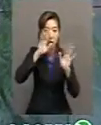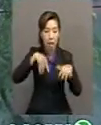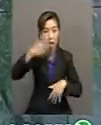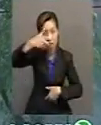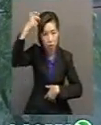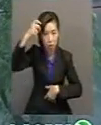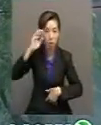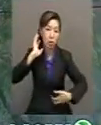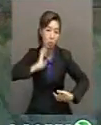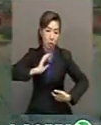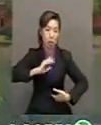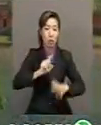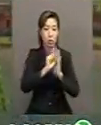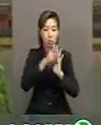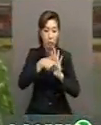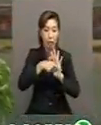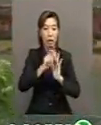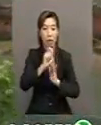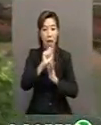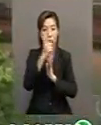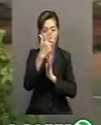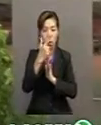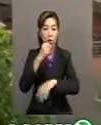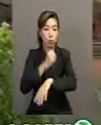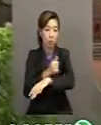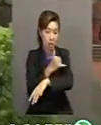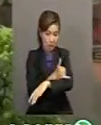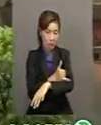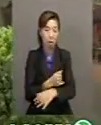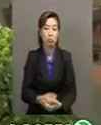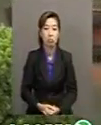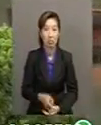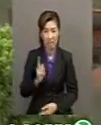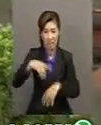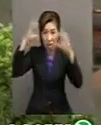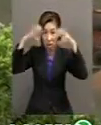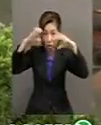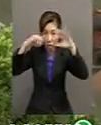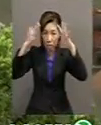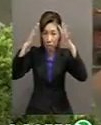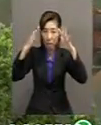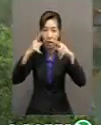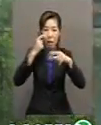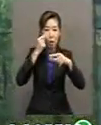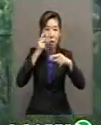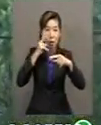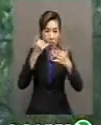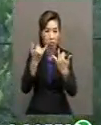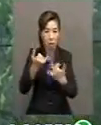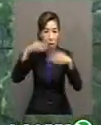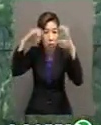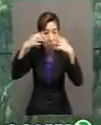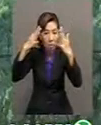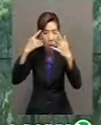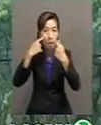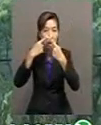งห์บุรีลพบุรีสุพรรณบุรีอ่างทองและพระนครศรีอยุธยานะครับแม้ว่าฝนจะไม่ตกลงมานะครับในช่วง 1-2 วันนี้นะครับแต่ป